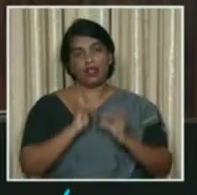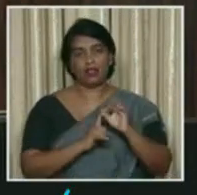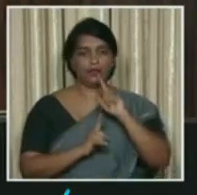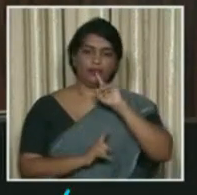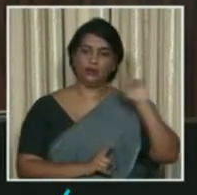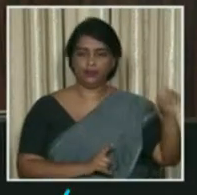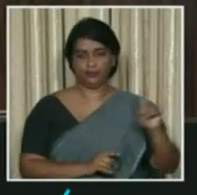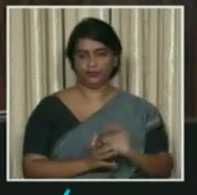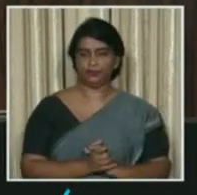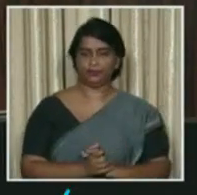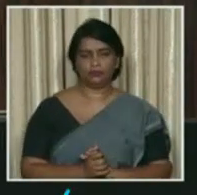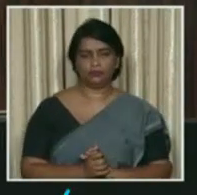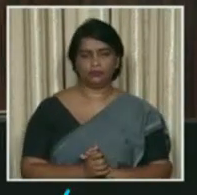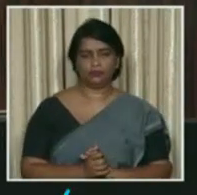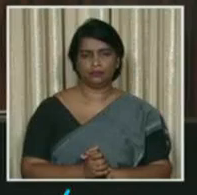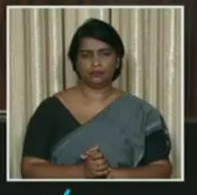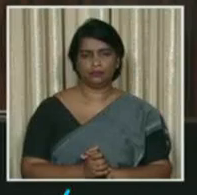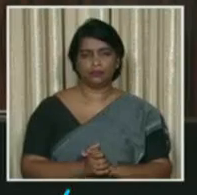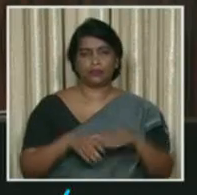දන්නන්න